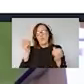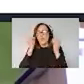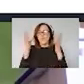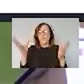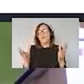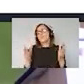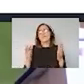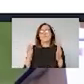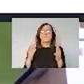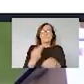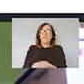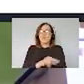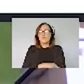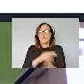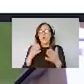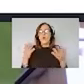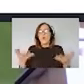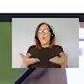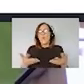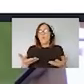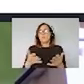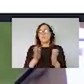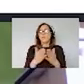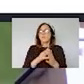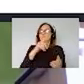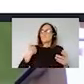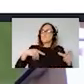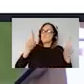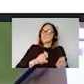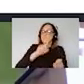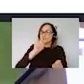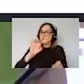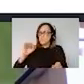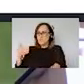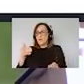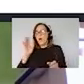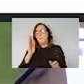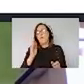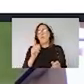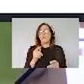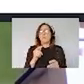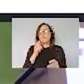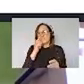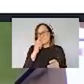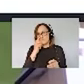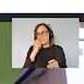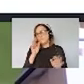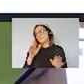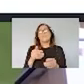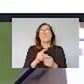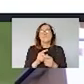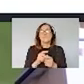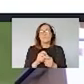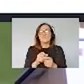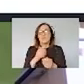Poznaniu organizowane spotkanie klubu książki, początkowo na Zoomie, ale też potem na bodajże Google Meet wykorzystane zostało, w związku z czym